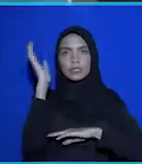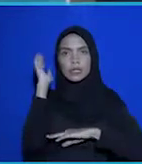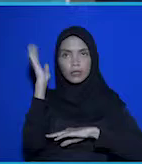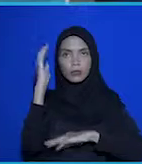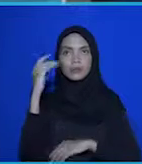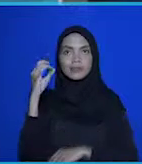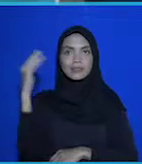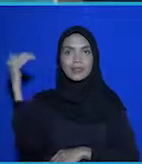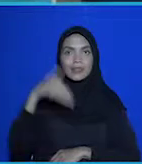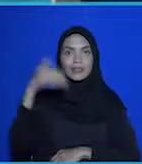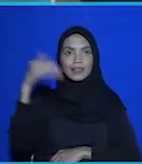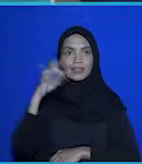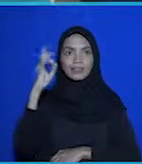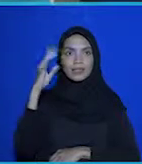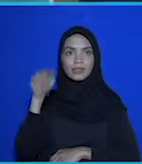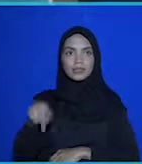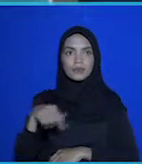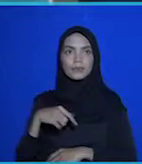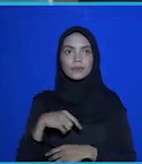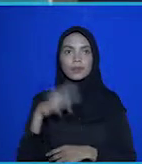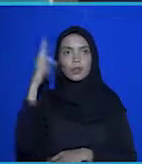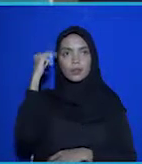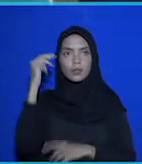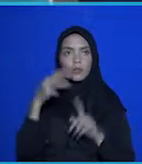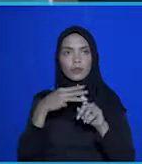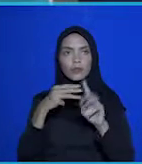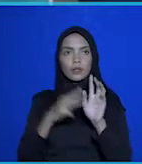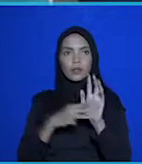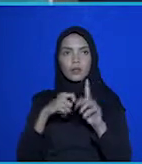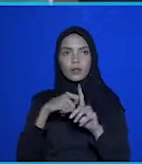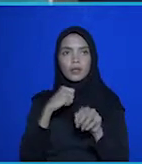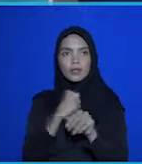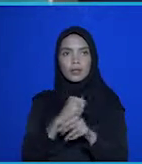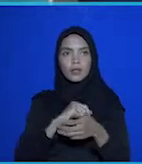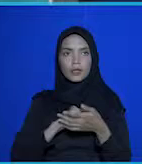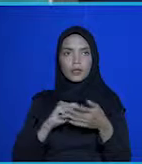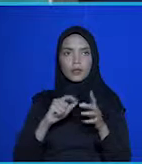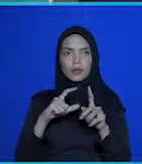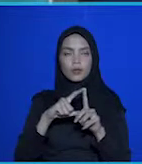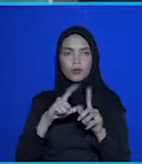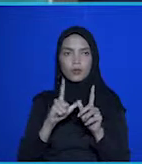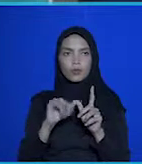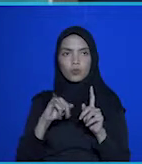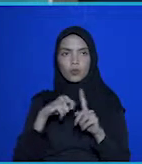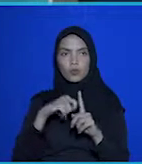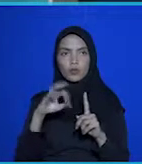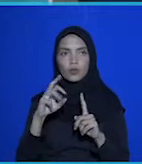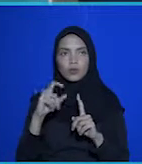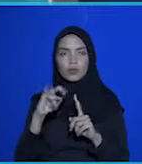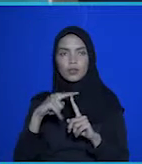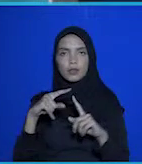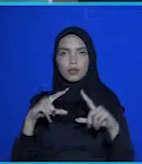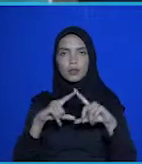yang hadir pada siang hari ini, Kepala BMKG Ibu Profesor Dr. Dwi Korita